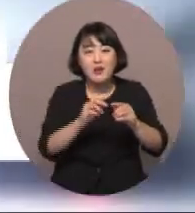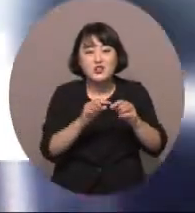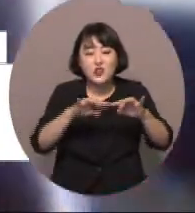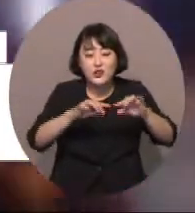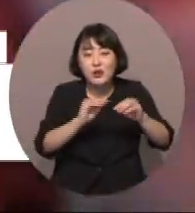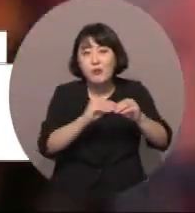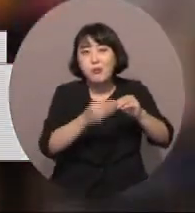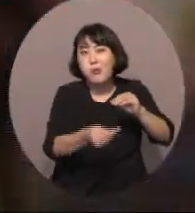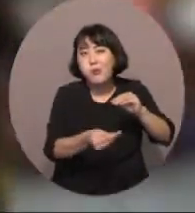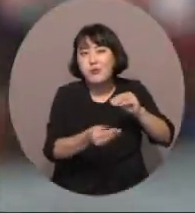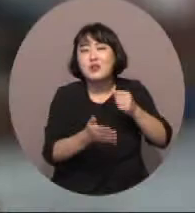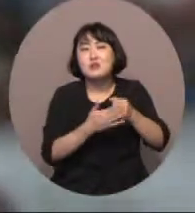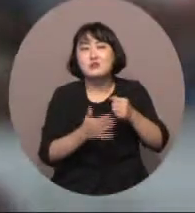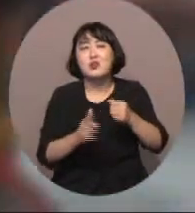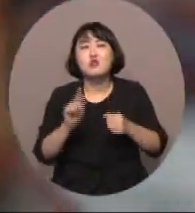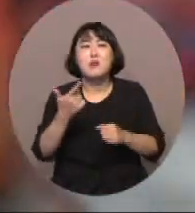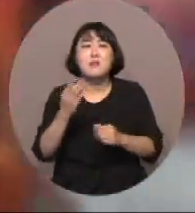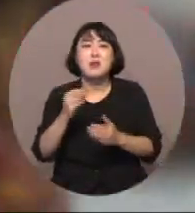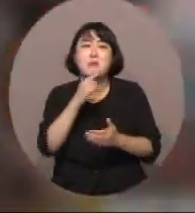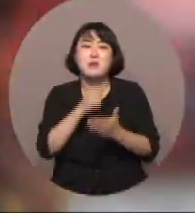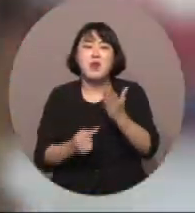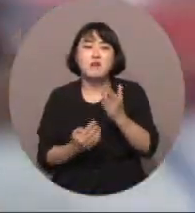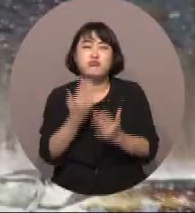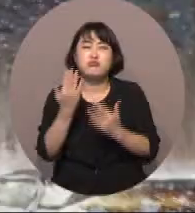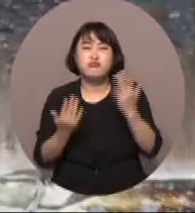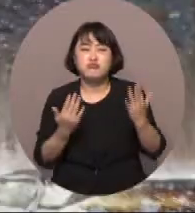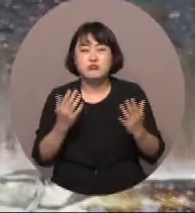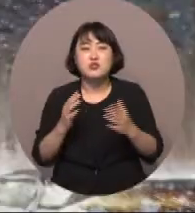발언에 피해가 발생하는 등 추석 연휴기간 화재가 잇따랐습니다